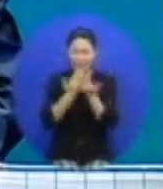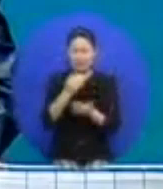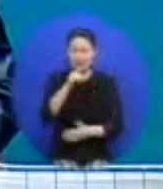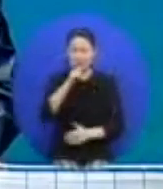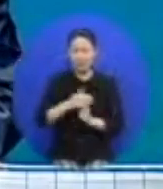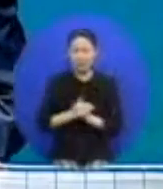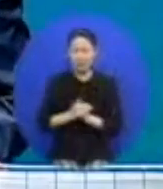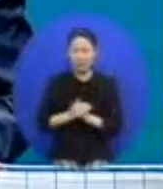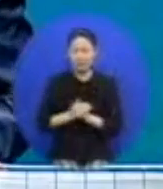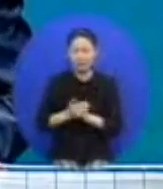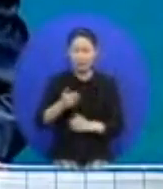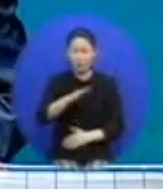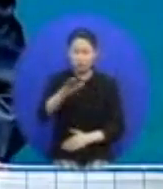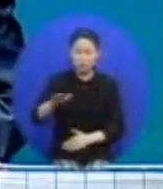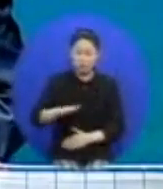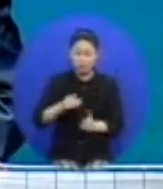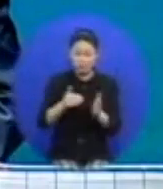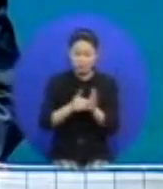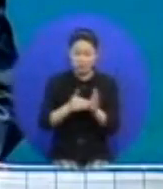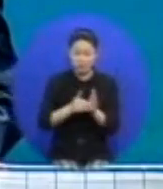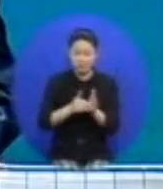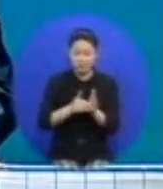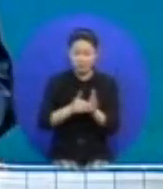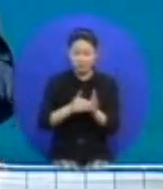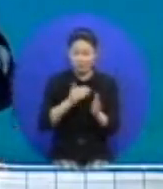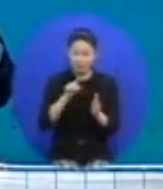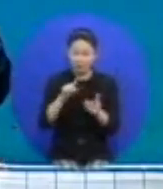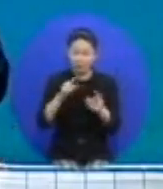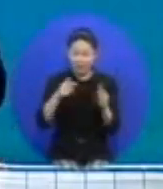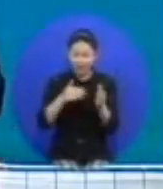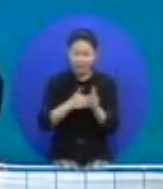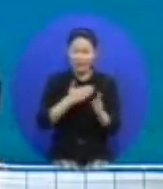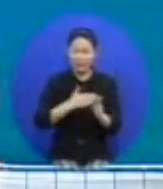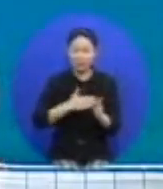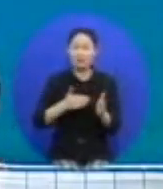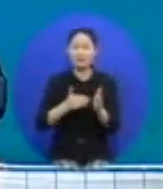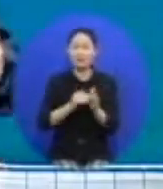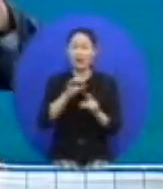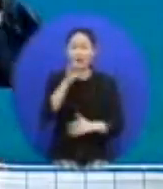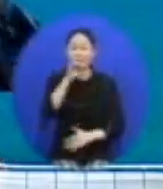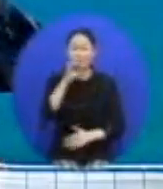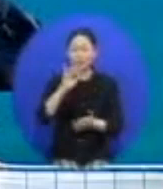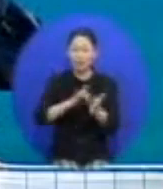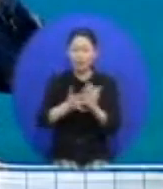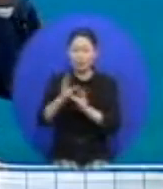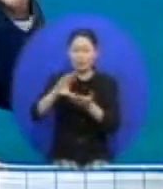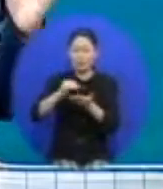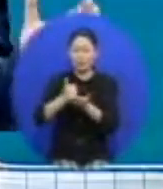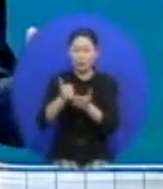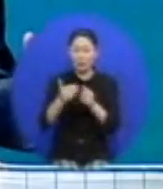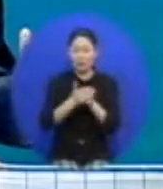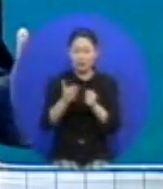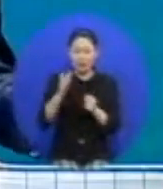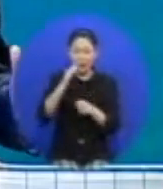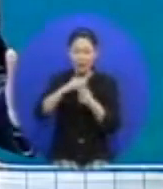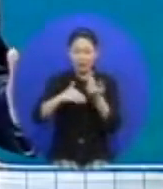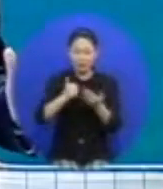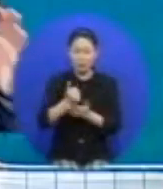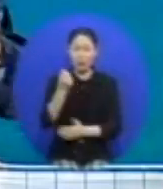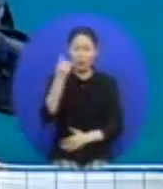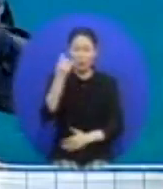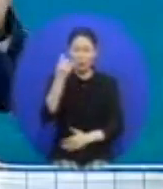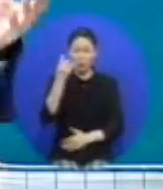그렇지만 여러분 거기까지만 알면 안됩니다 예수 그리스도로 인하여 하나님이 원래 창조 하셨던 모든